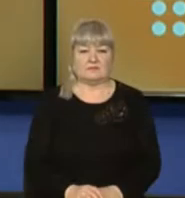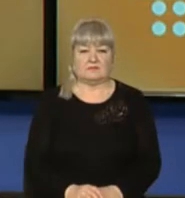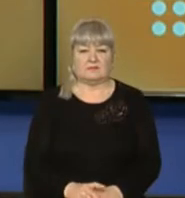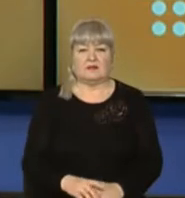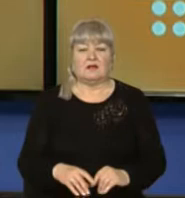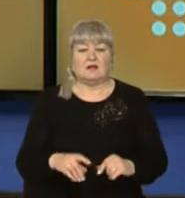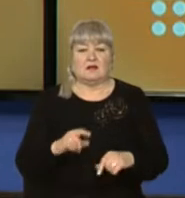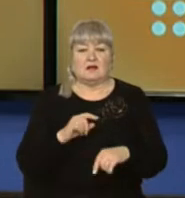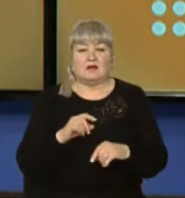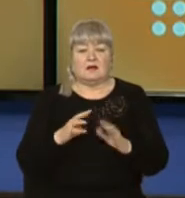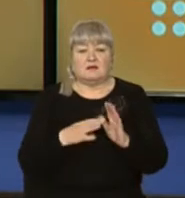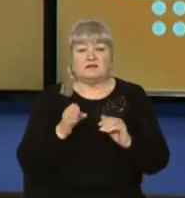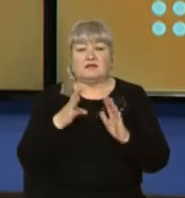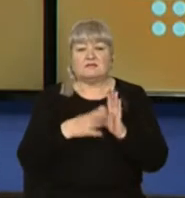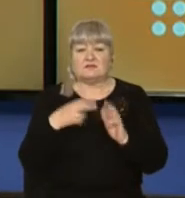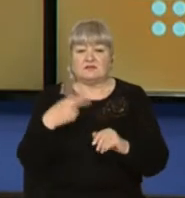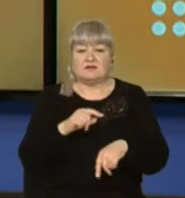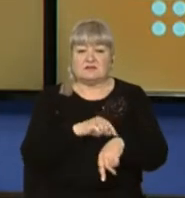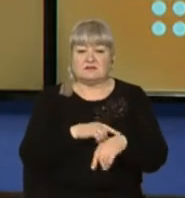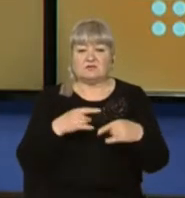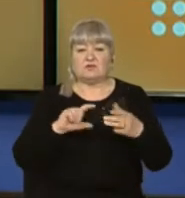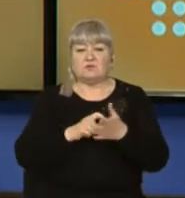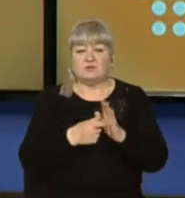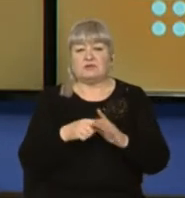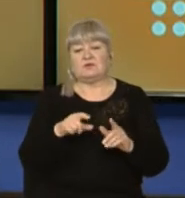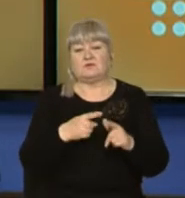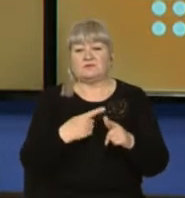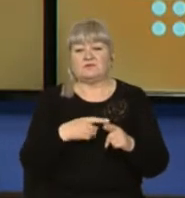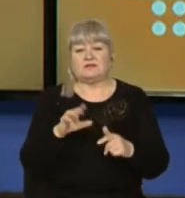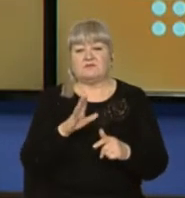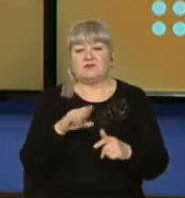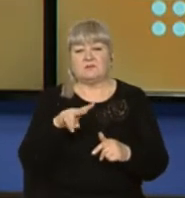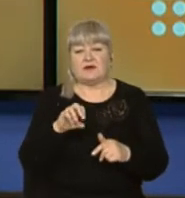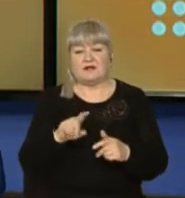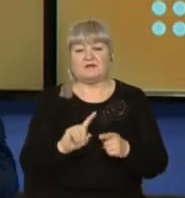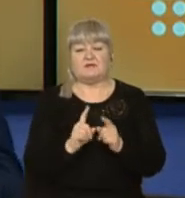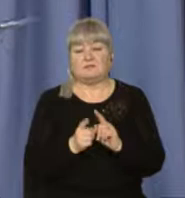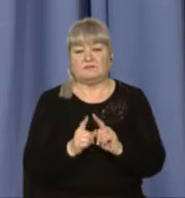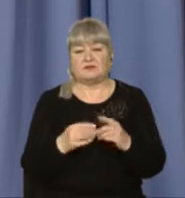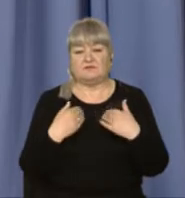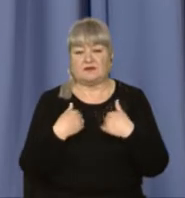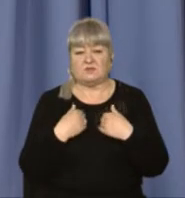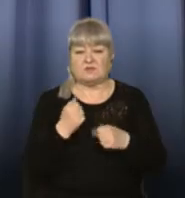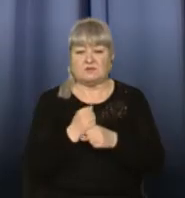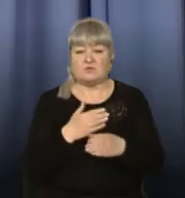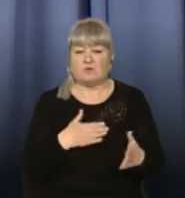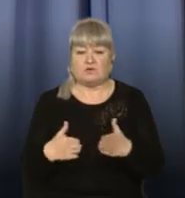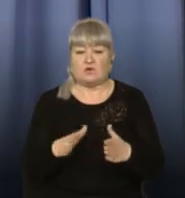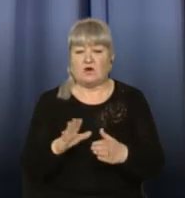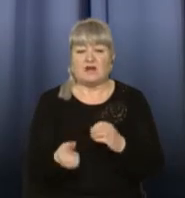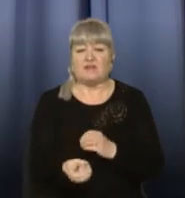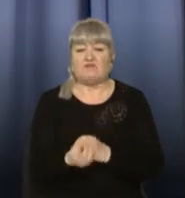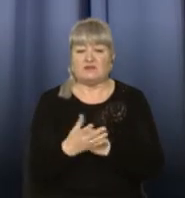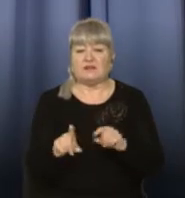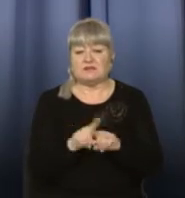19:20 на студійному годиннику. У прямому ефірі «Тема дня». Мене звати Володимир Перерва. Сурдопереклад здійснює Віра Муць. Робіть дороги, а не фонтан. Із